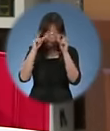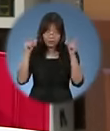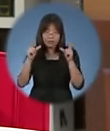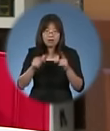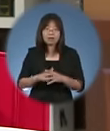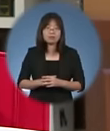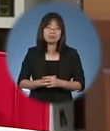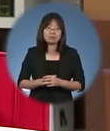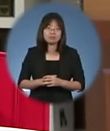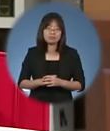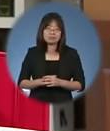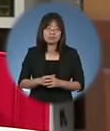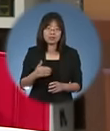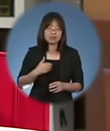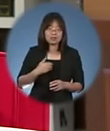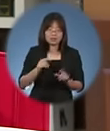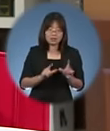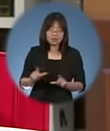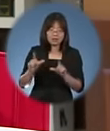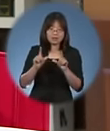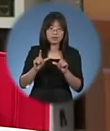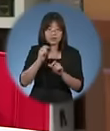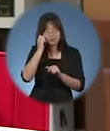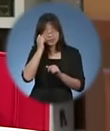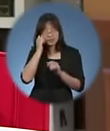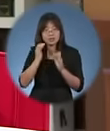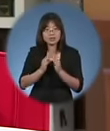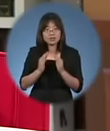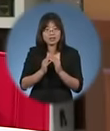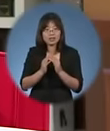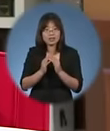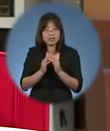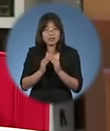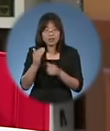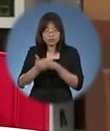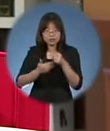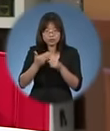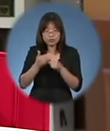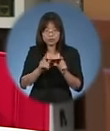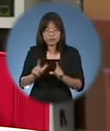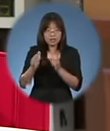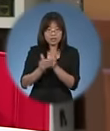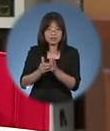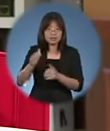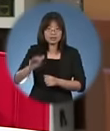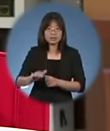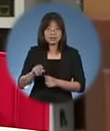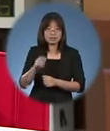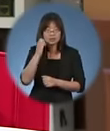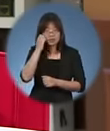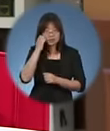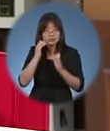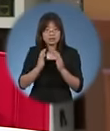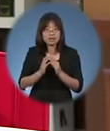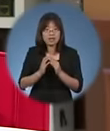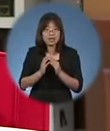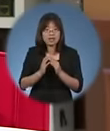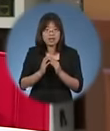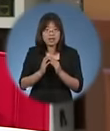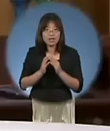그런가 하면은 제가 살고 있는 기숙사가 한 기숙사에서 9년을 살았는데 그 기숙사의 국적이